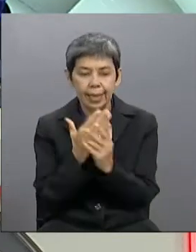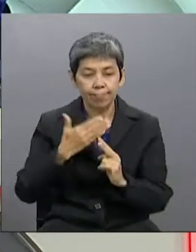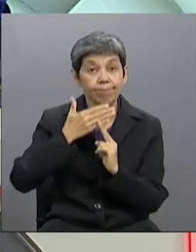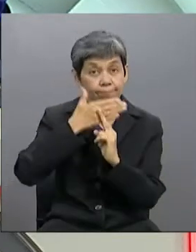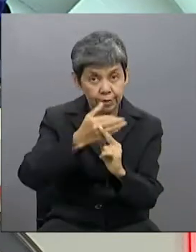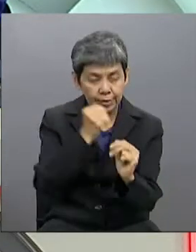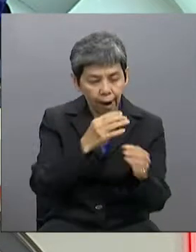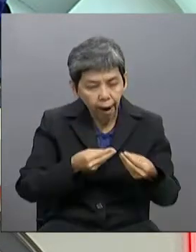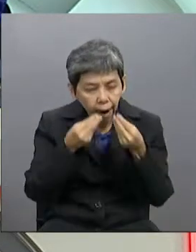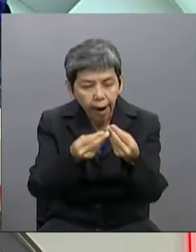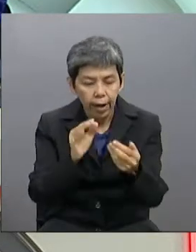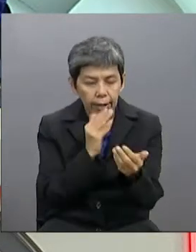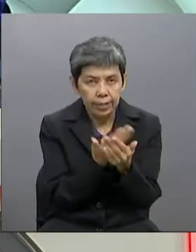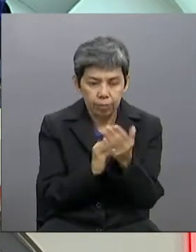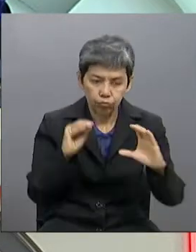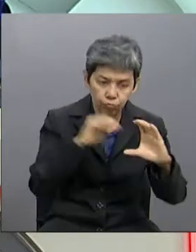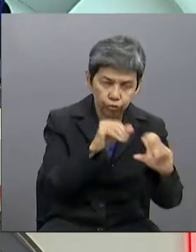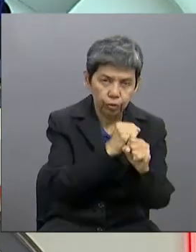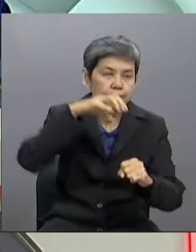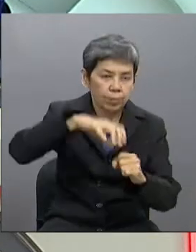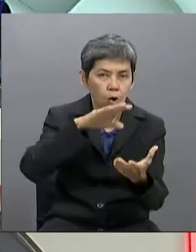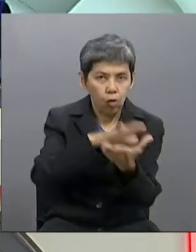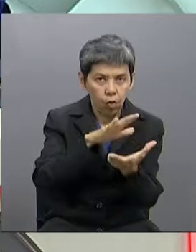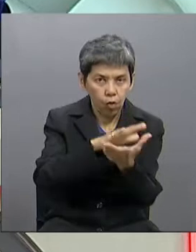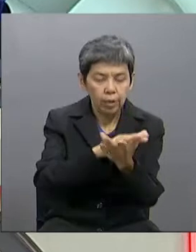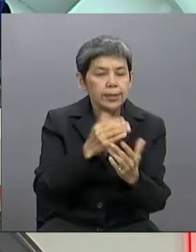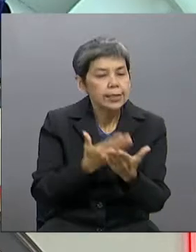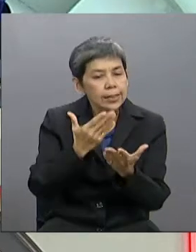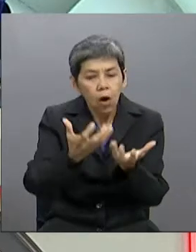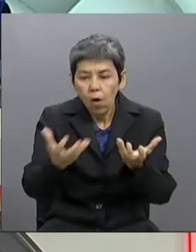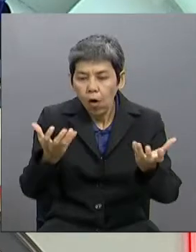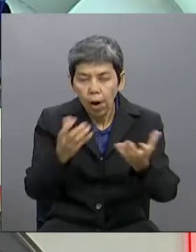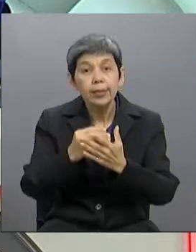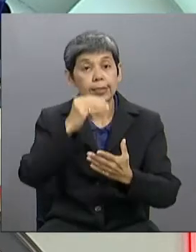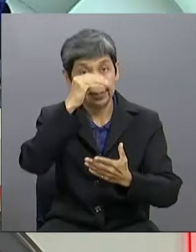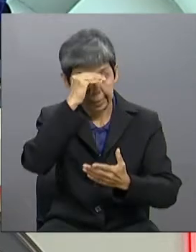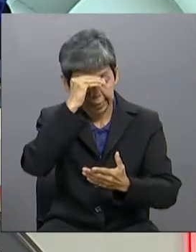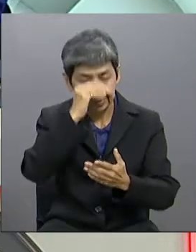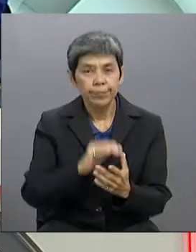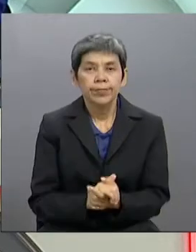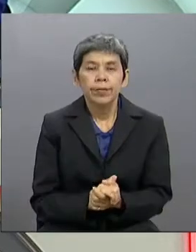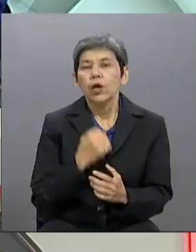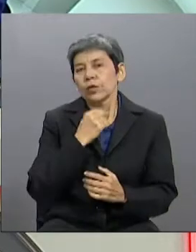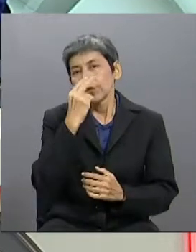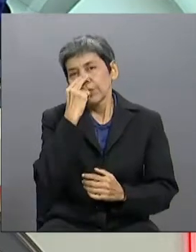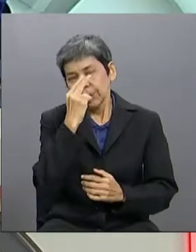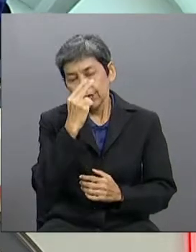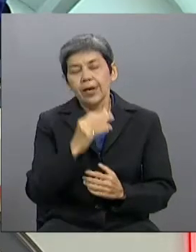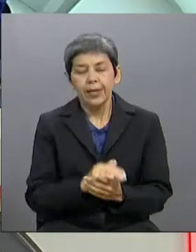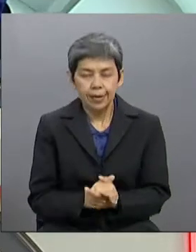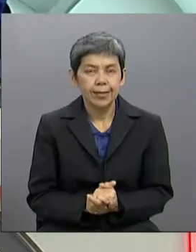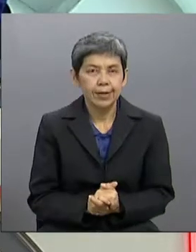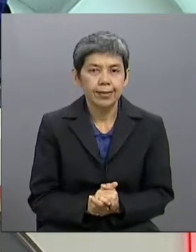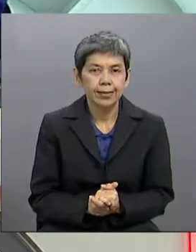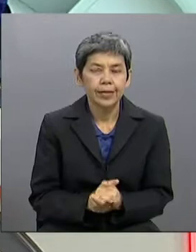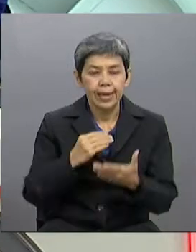ไปต่อยอดสมทบทุนในการสร้างอาคารเรียนแล้วก็จัดซื้อวัสดุอุปกรณ์การเรียนการสอนนะคะติดตามเรื่องนี้กับคุณพัฒนาพิมพ์แน่น